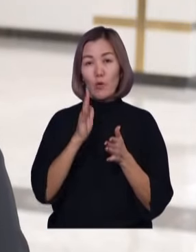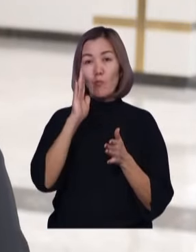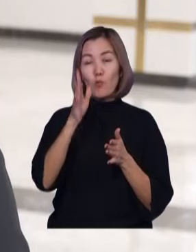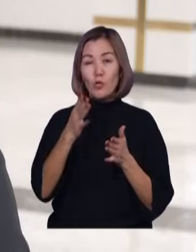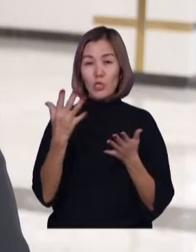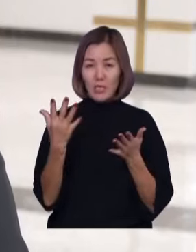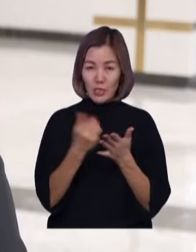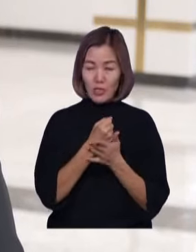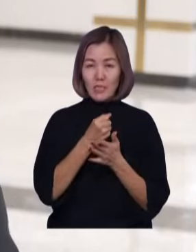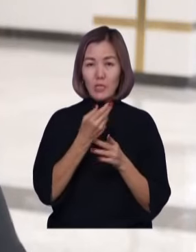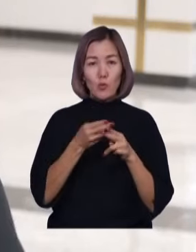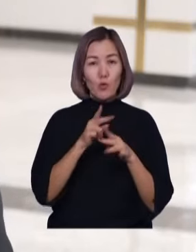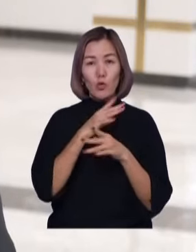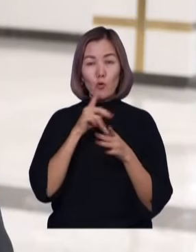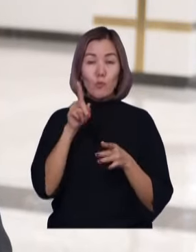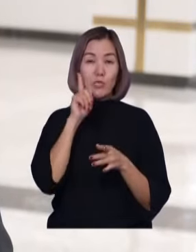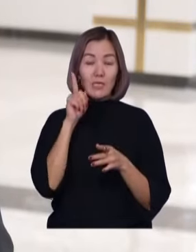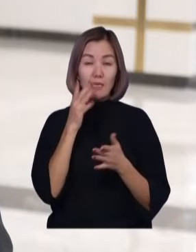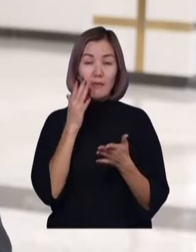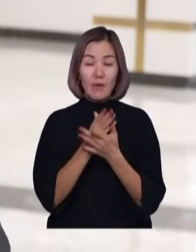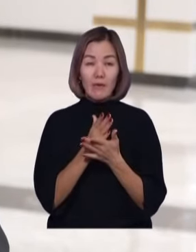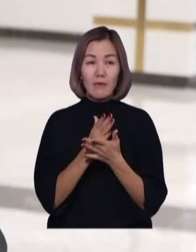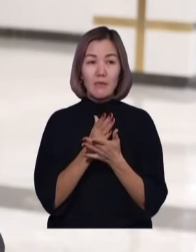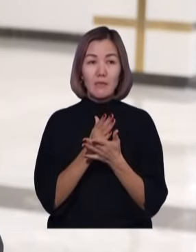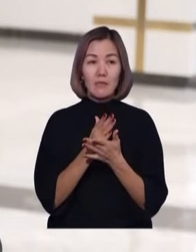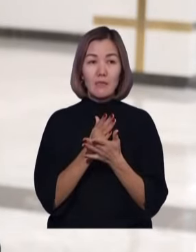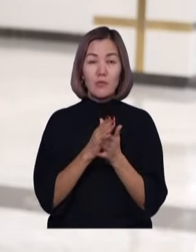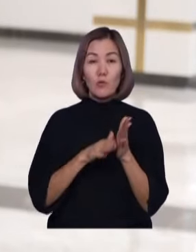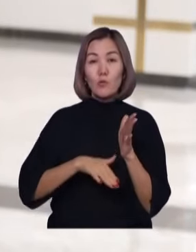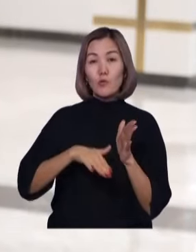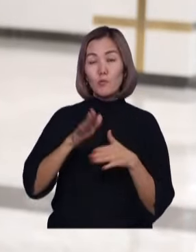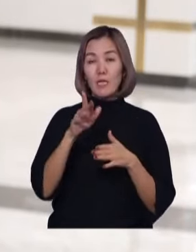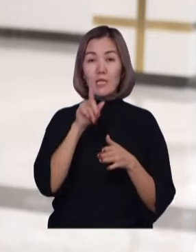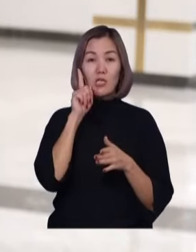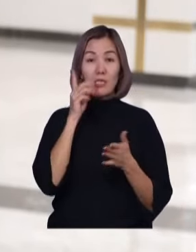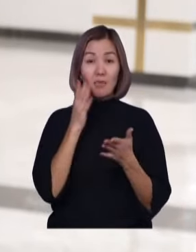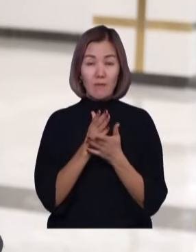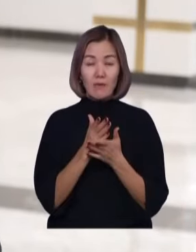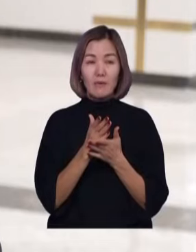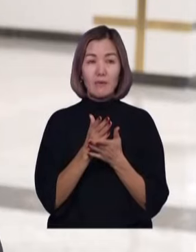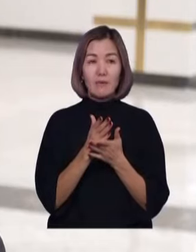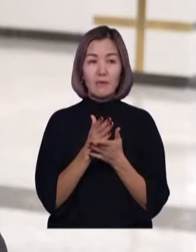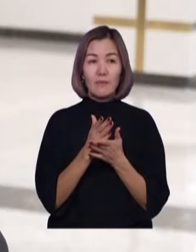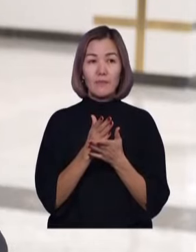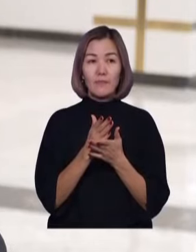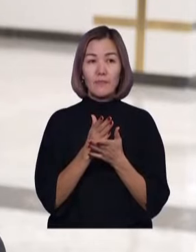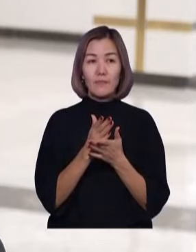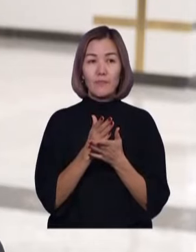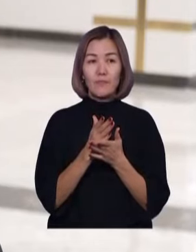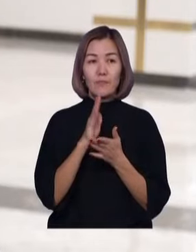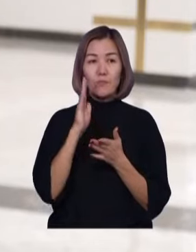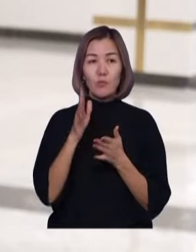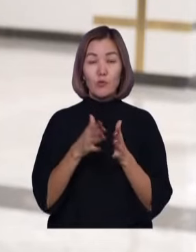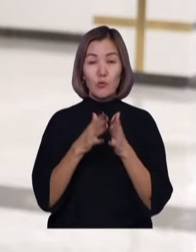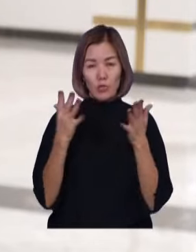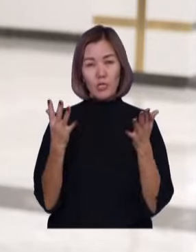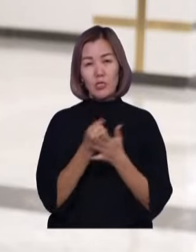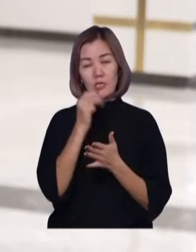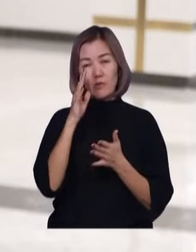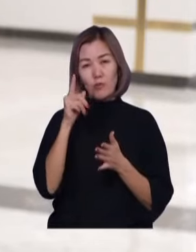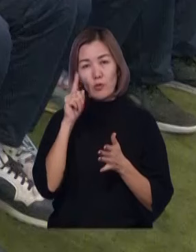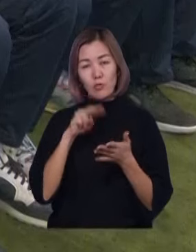облысының жастары бар, өсіп келе жатқан арттан қолап, өсіп келе жатқан солардың бәрі деңгей-деңгеймен болашақта үлкен жетістіктерге жетеміз